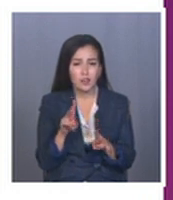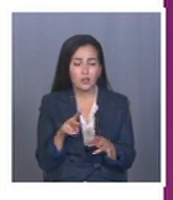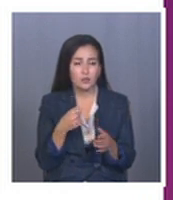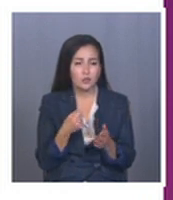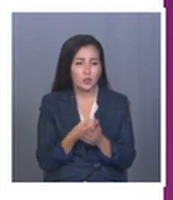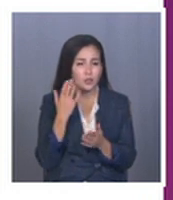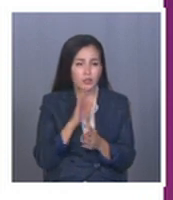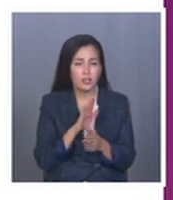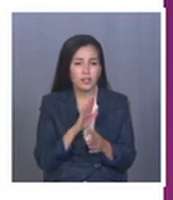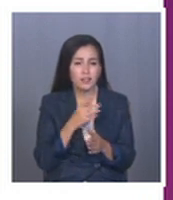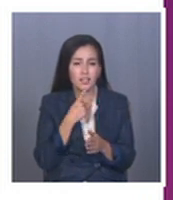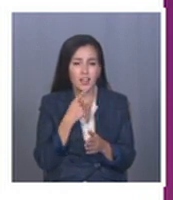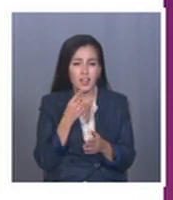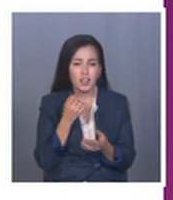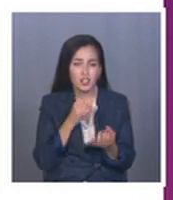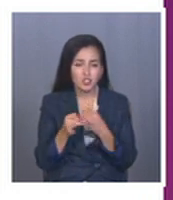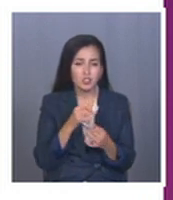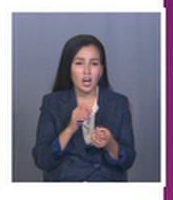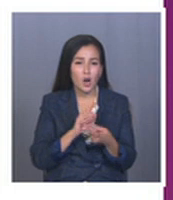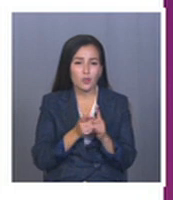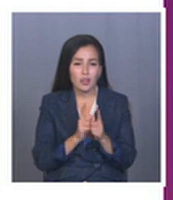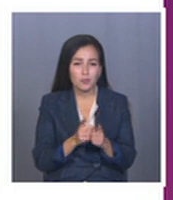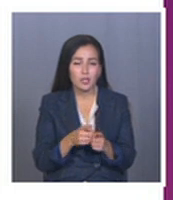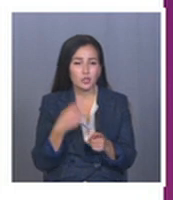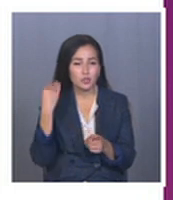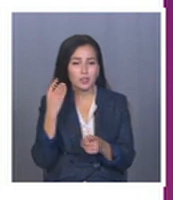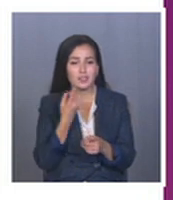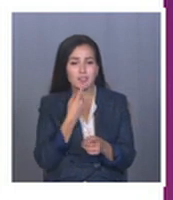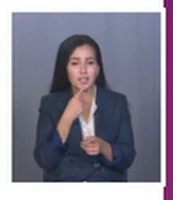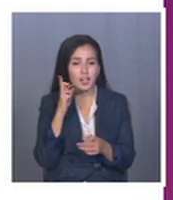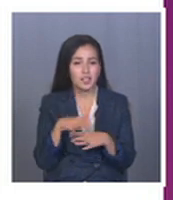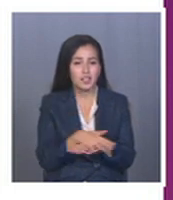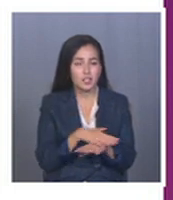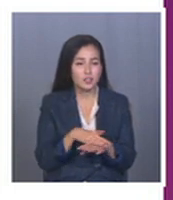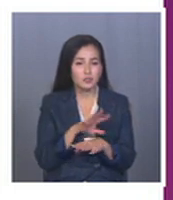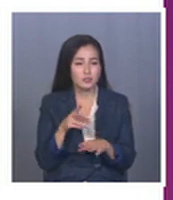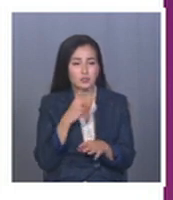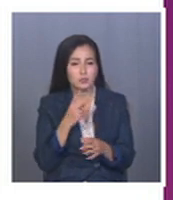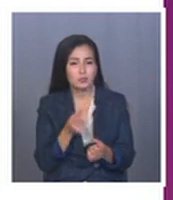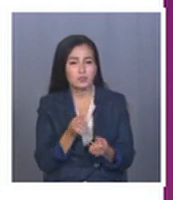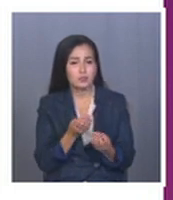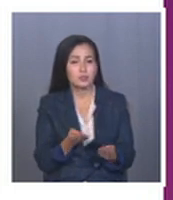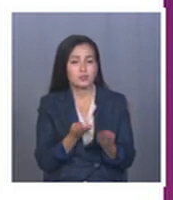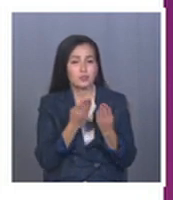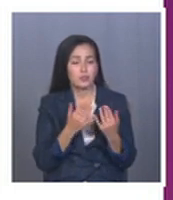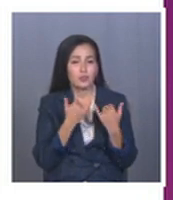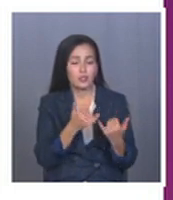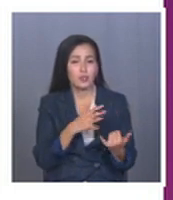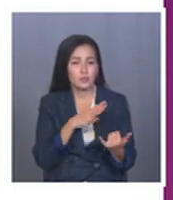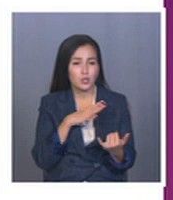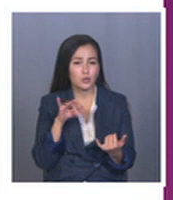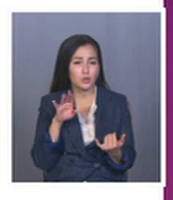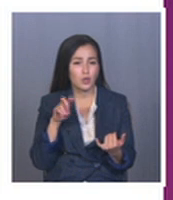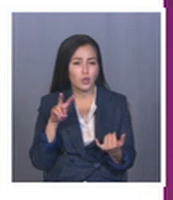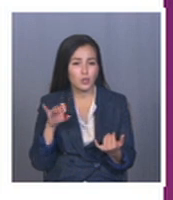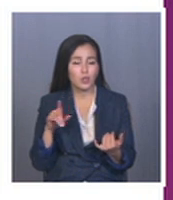тілші, шебер аудармашы, түркі тілдес халықтар тұлға тұтқан түрколог, қоғам ісіне араласқан